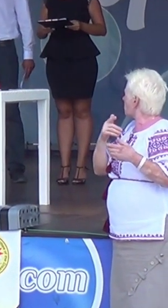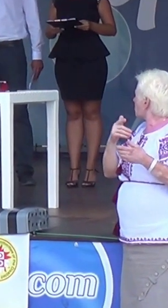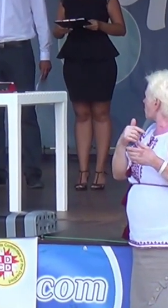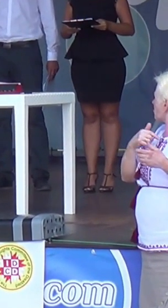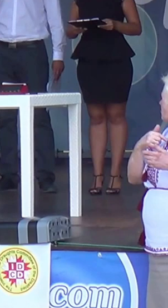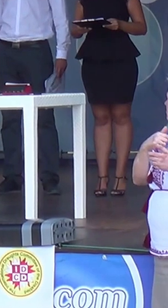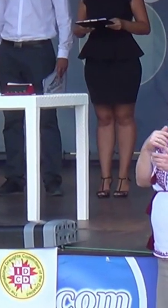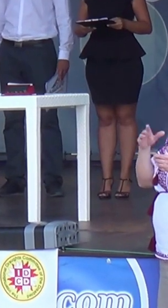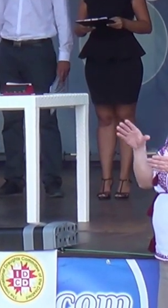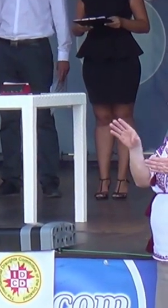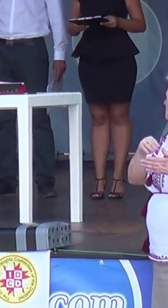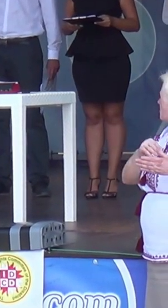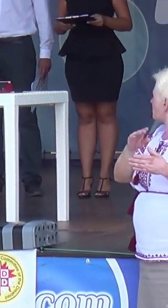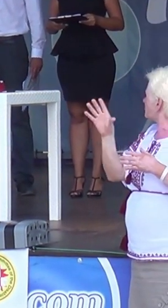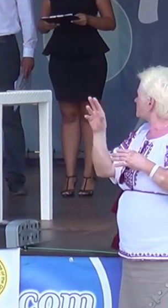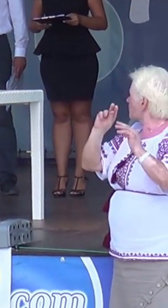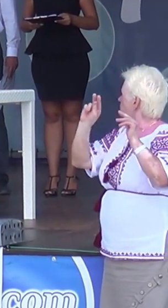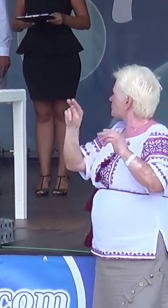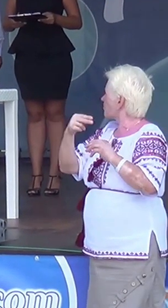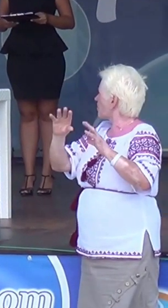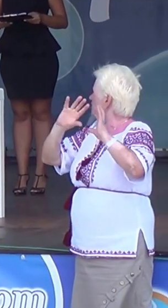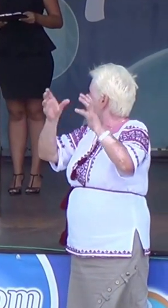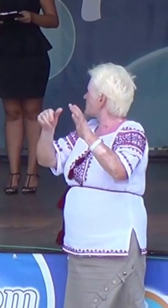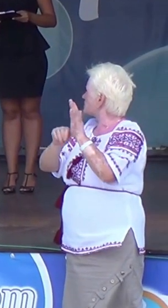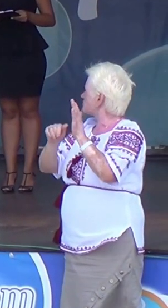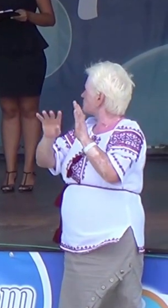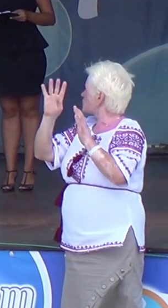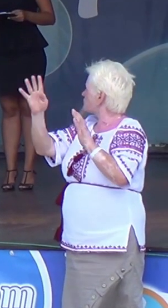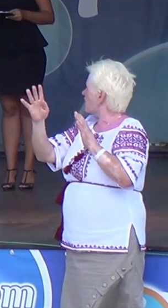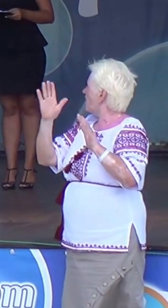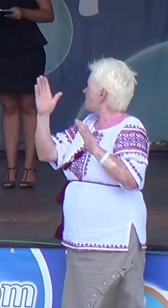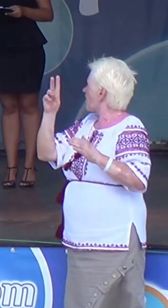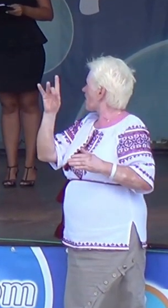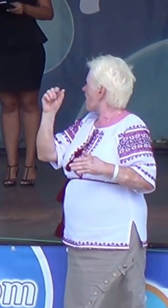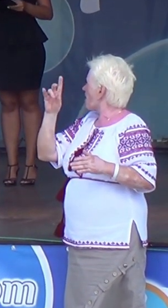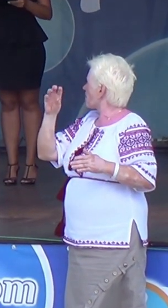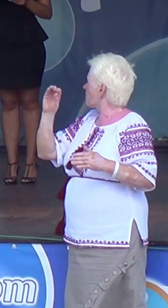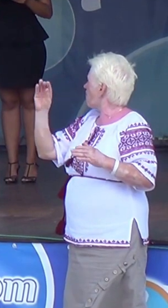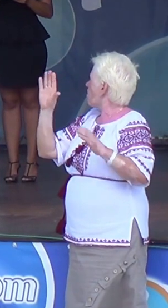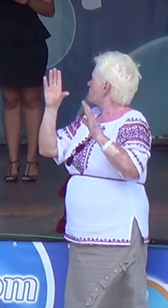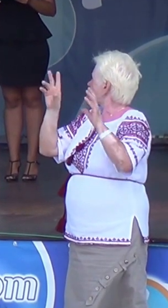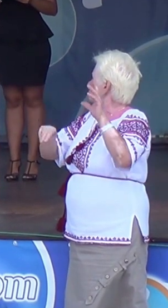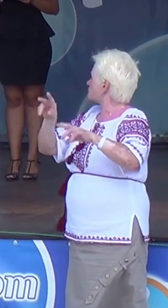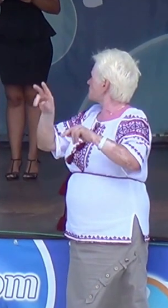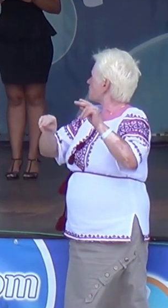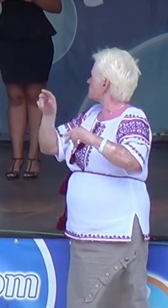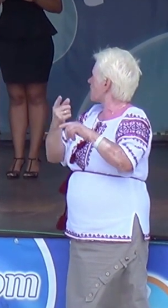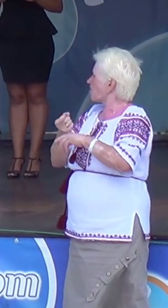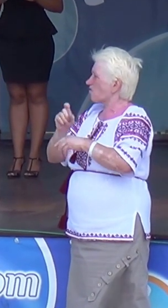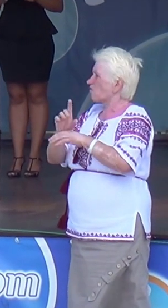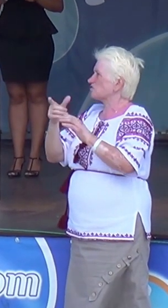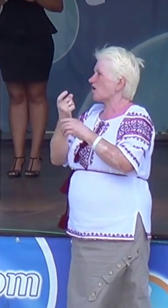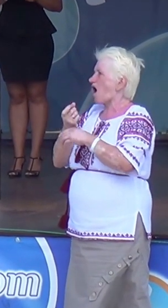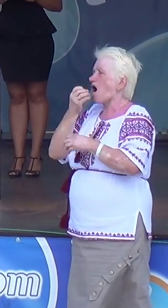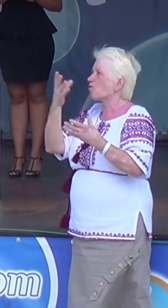что в пятый раз уже мировой чемпионат по шашкам 64 проводится в Кранево, и считаю, что это очень хороший выбор